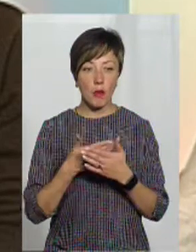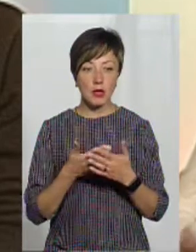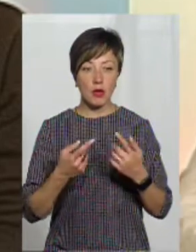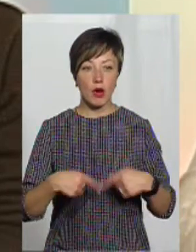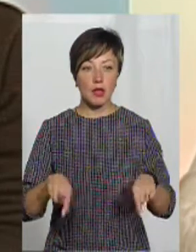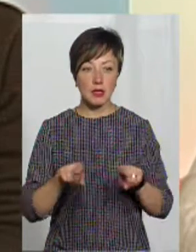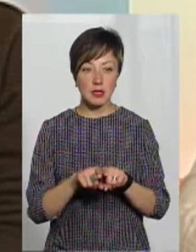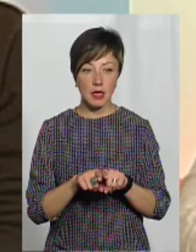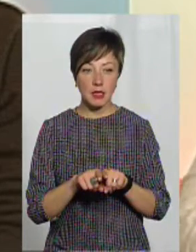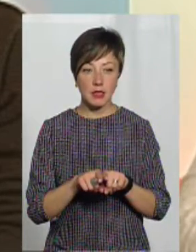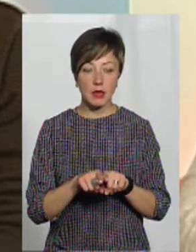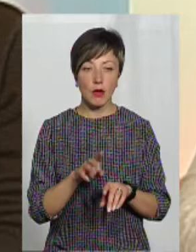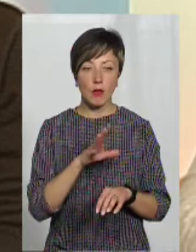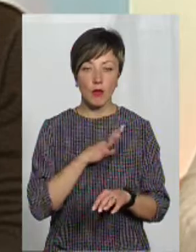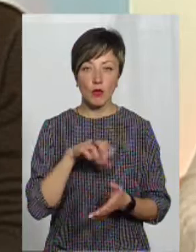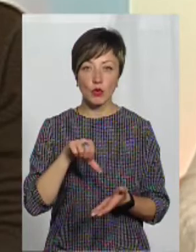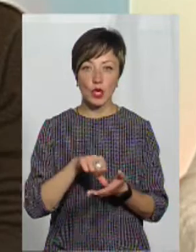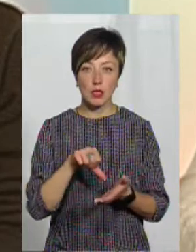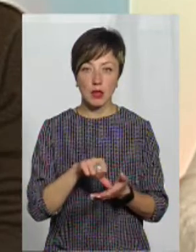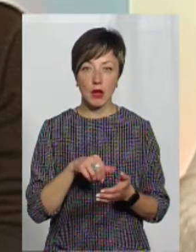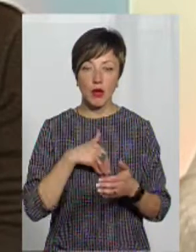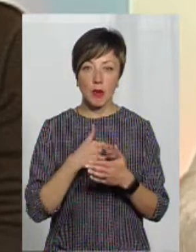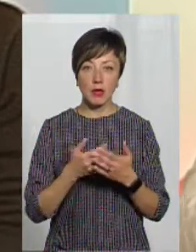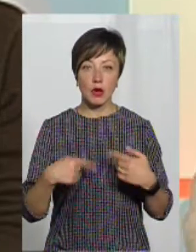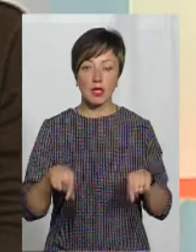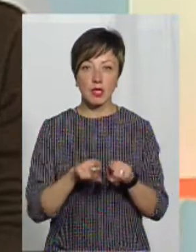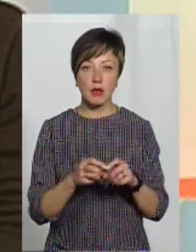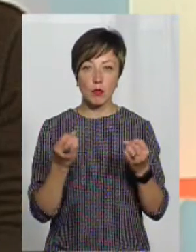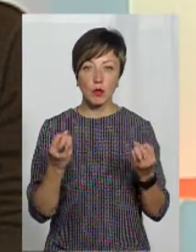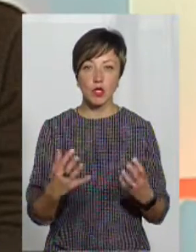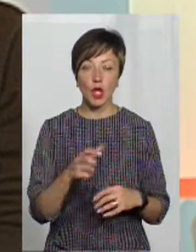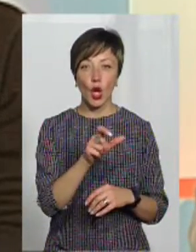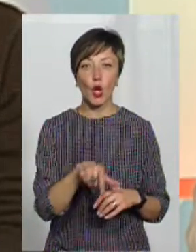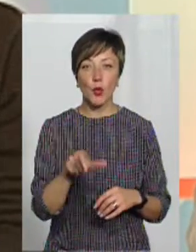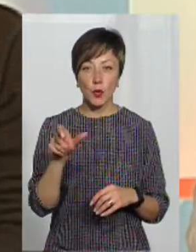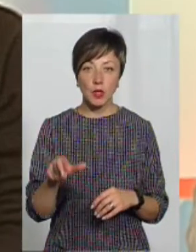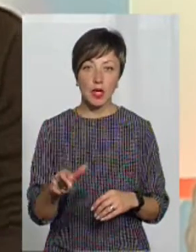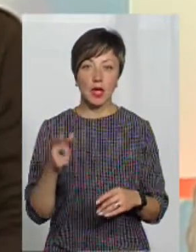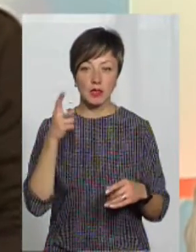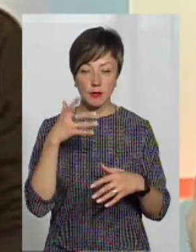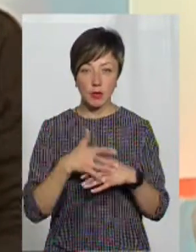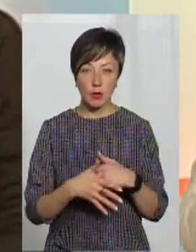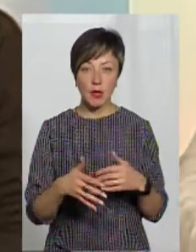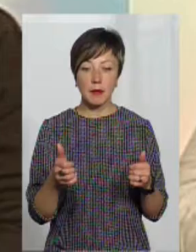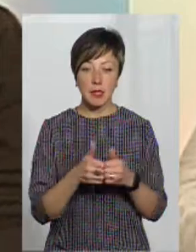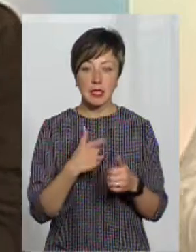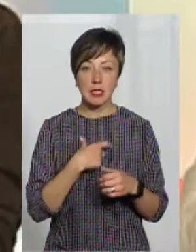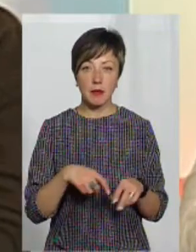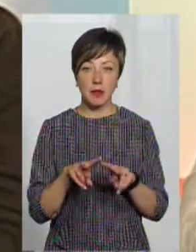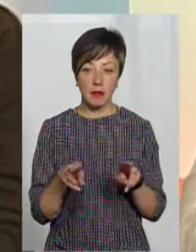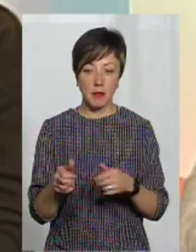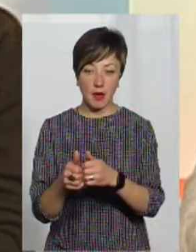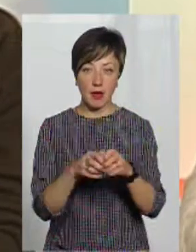громадська організація, також я був учасником, коли громадська організація це організовувала. І прості люди, які є екологічно свідомі, збирають біля себе ж так само